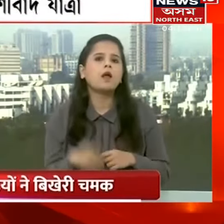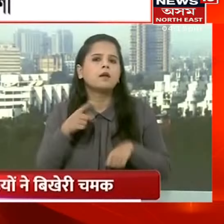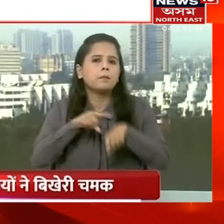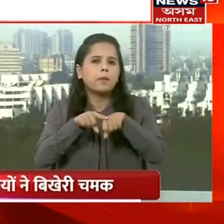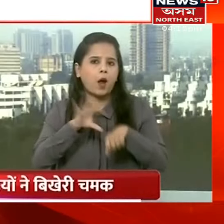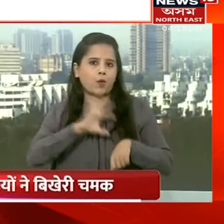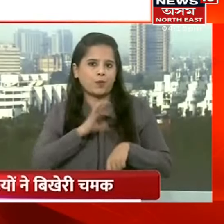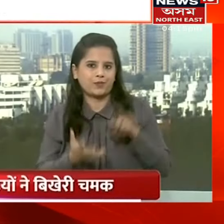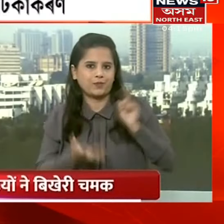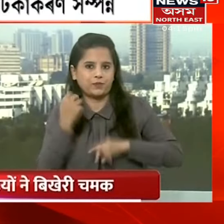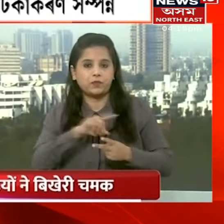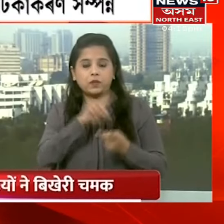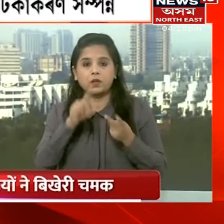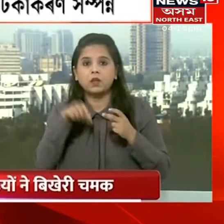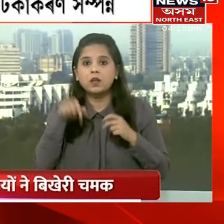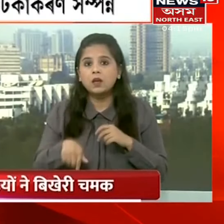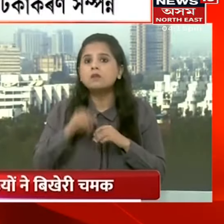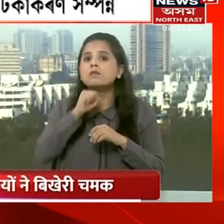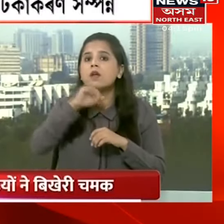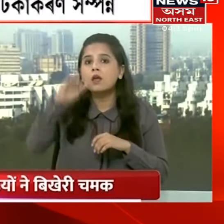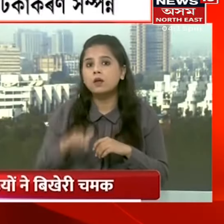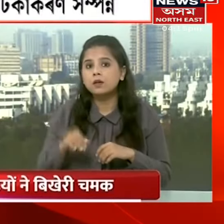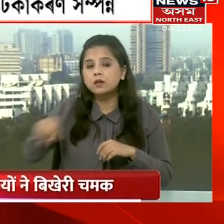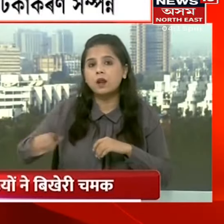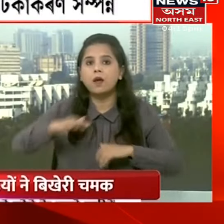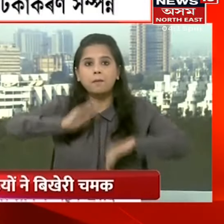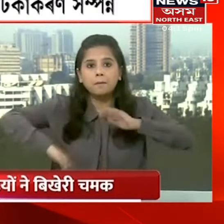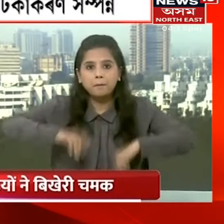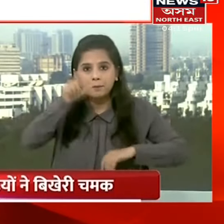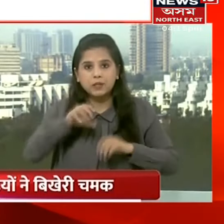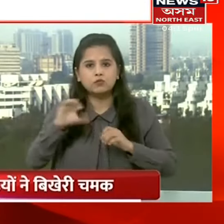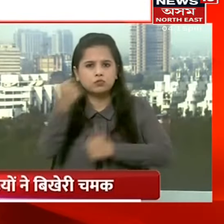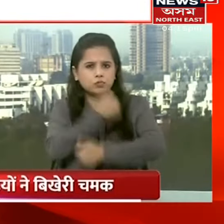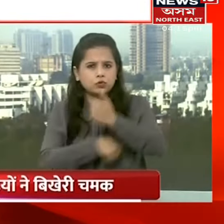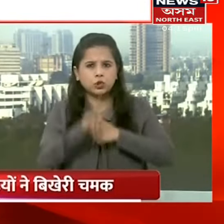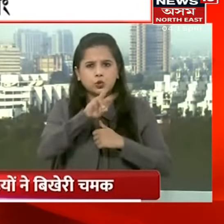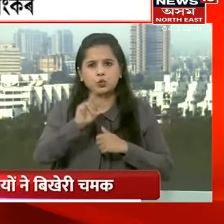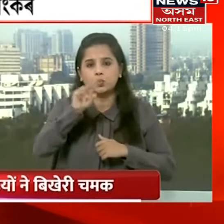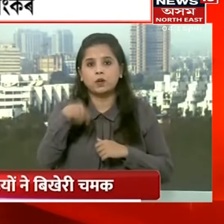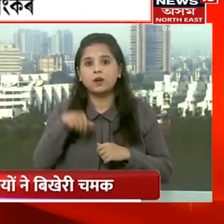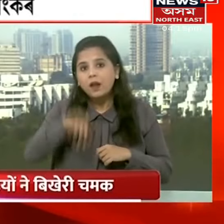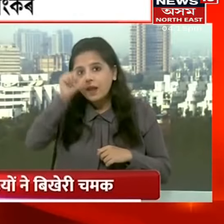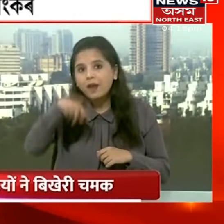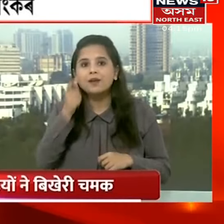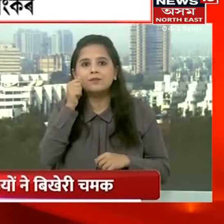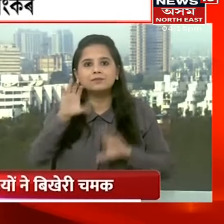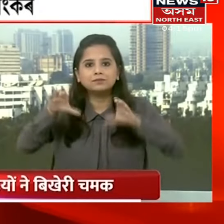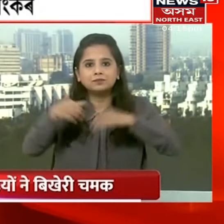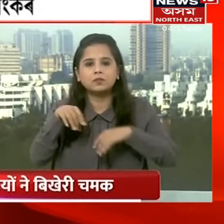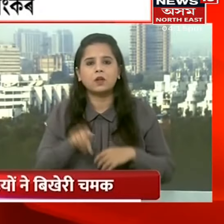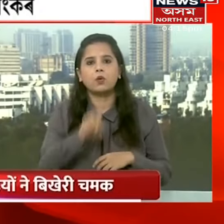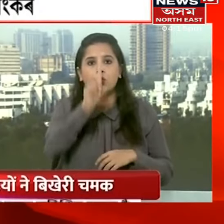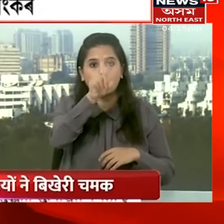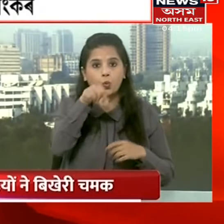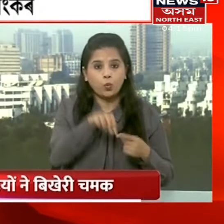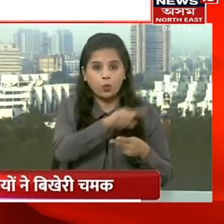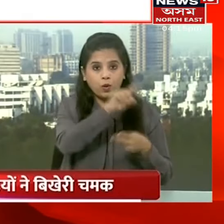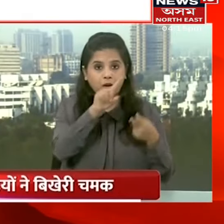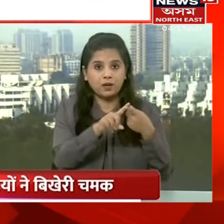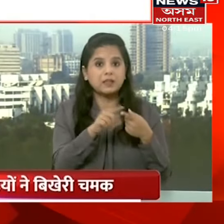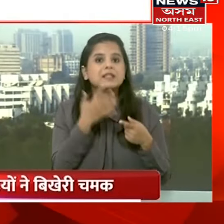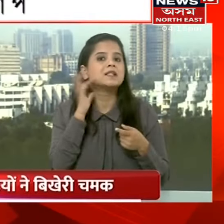जबकि उफा में विश्व जूनियर कुश्ती चैंपियनशिप 2021 में भारतीय पुरुष फ्री स्टाइल दल ने 1 रजत और 5 कांस्य